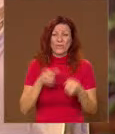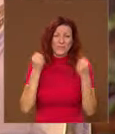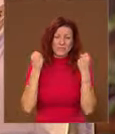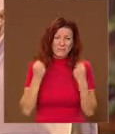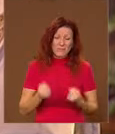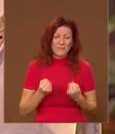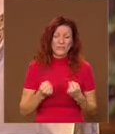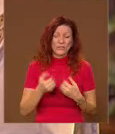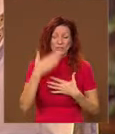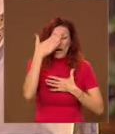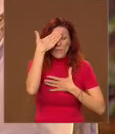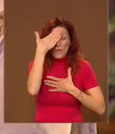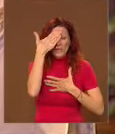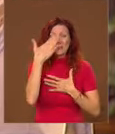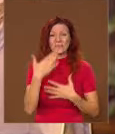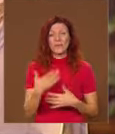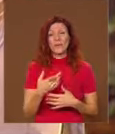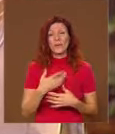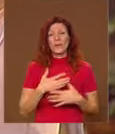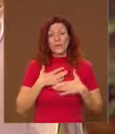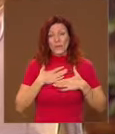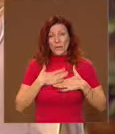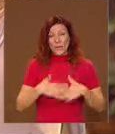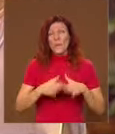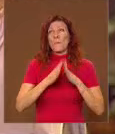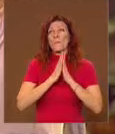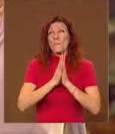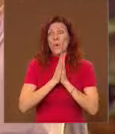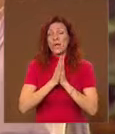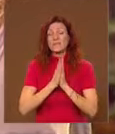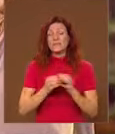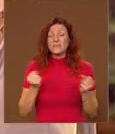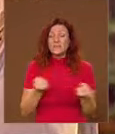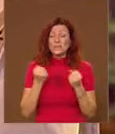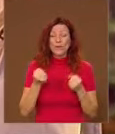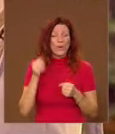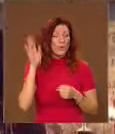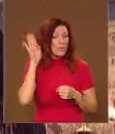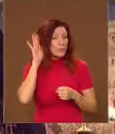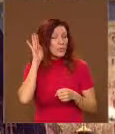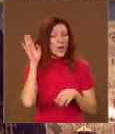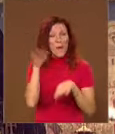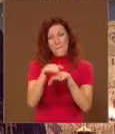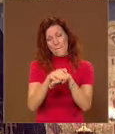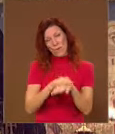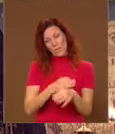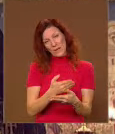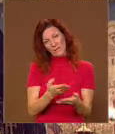Твоите ръби, които болезнено въздишат, молим Ти се скоро чуй, като милвай.